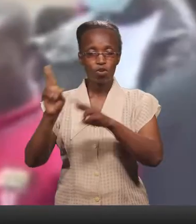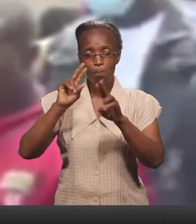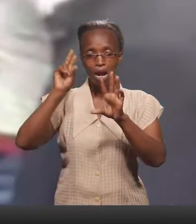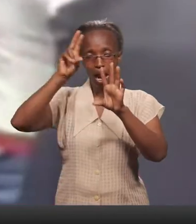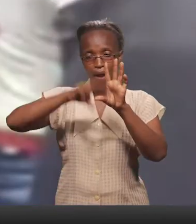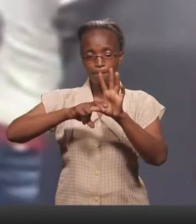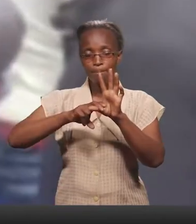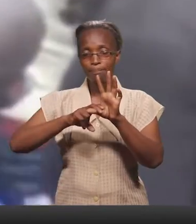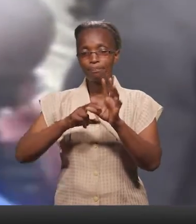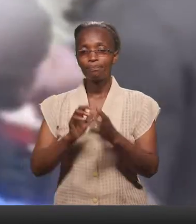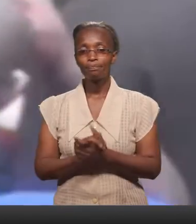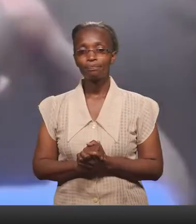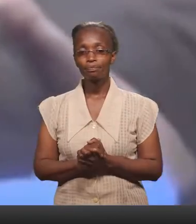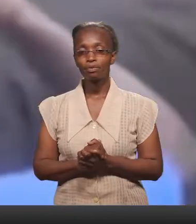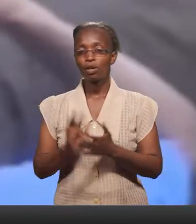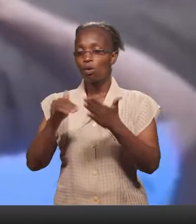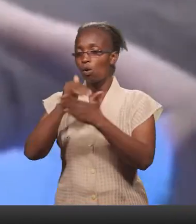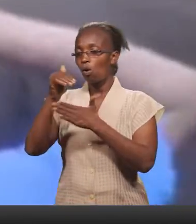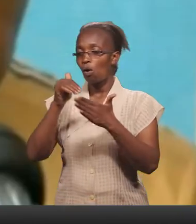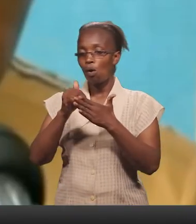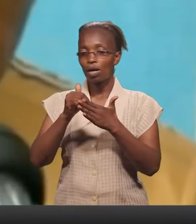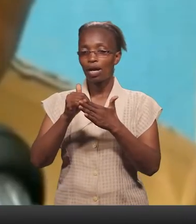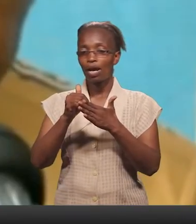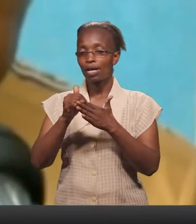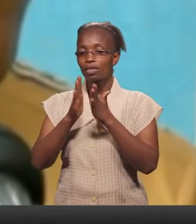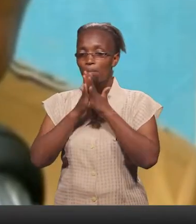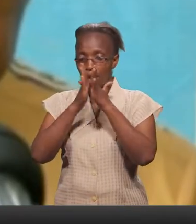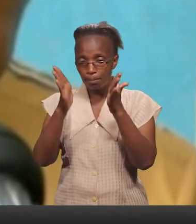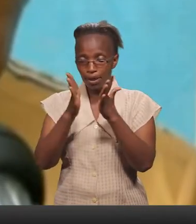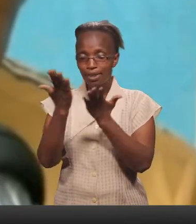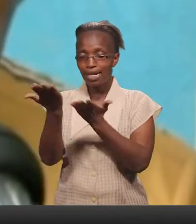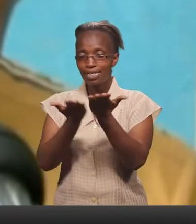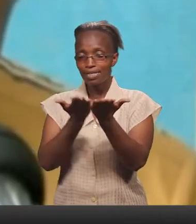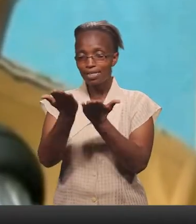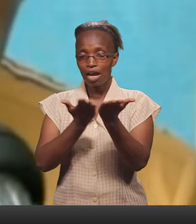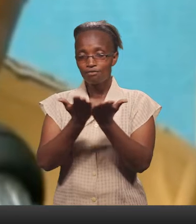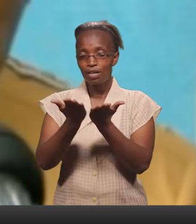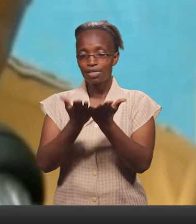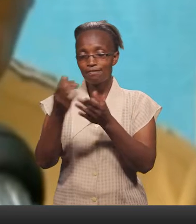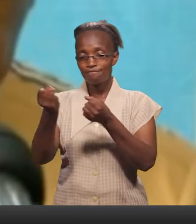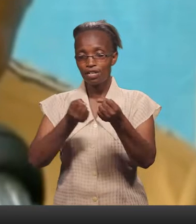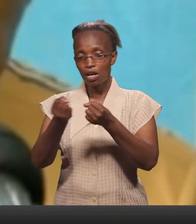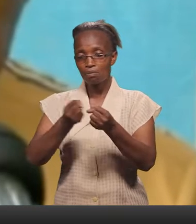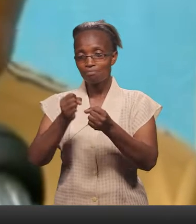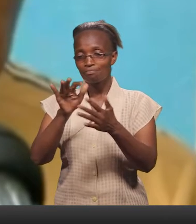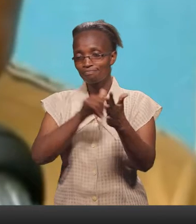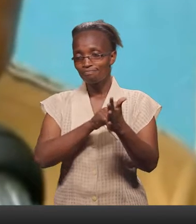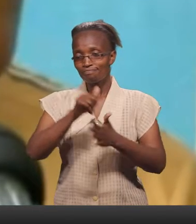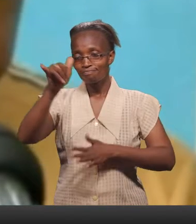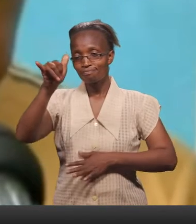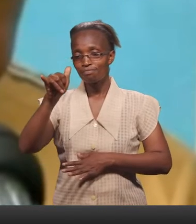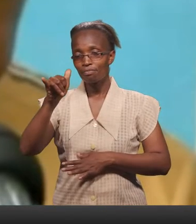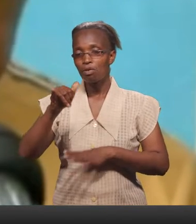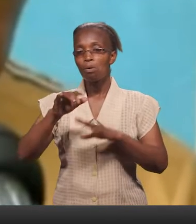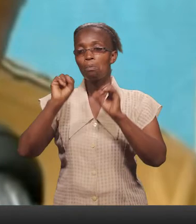usafiri vya umma wakihitajika kupata chanjo. All passenger service vehicles, train and domestic